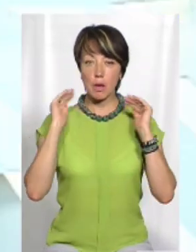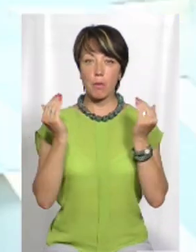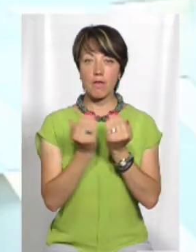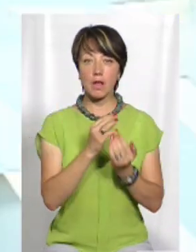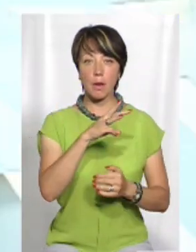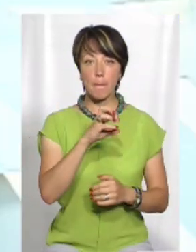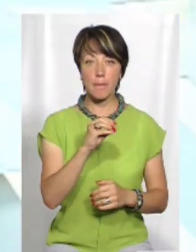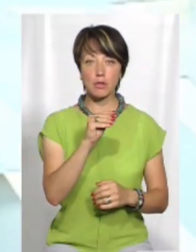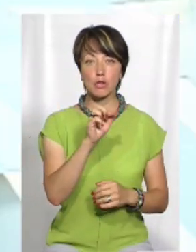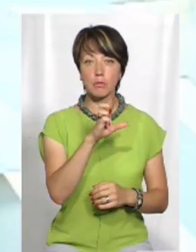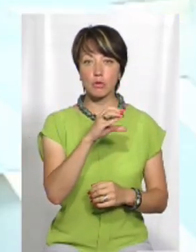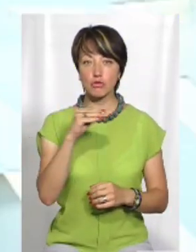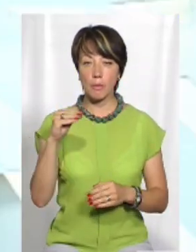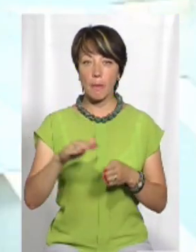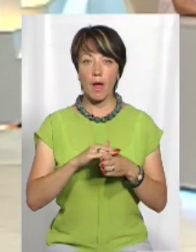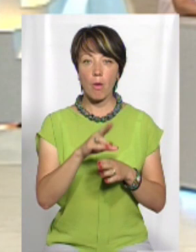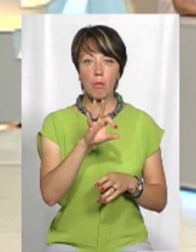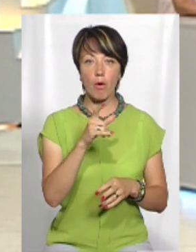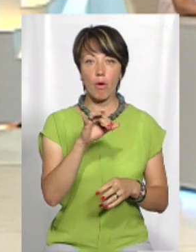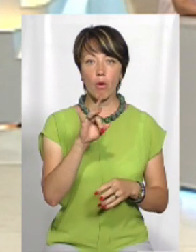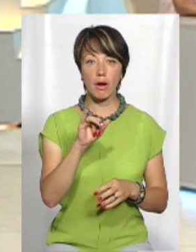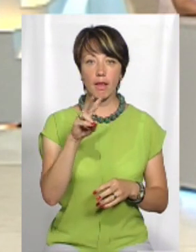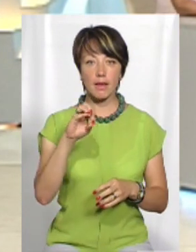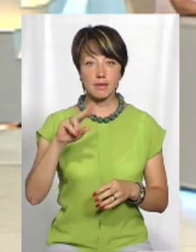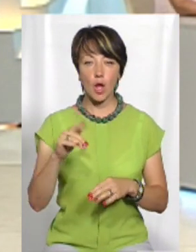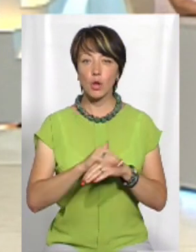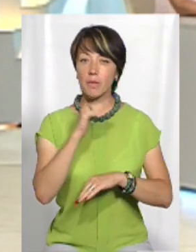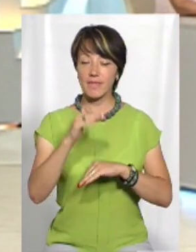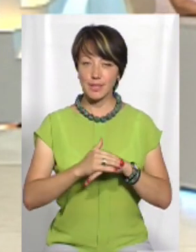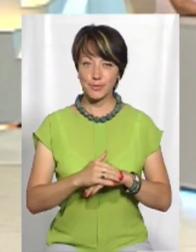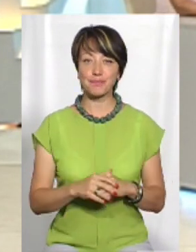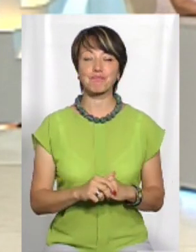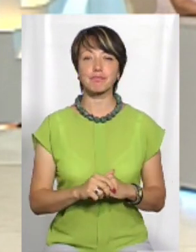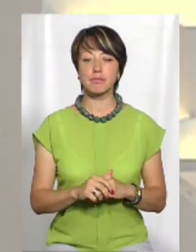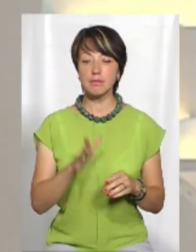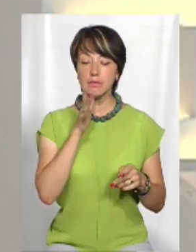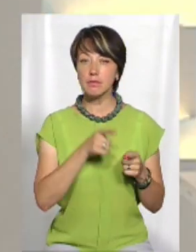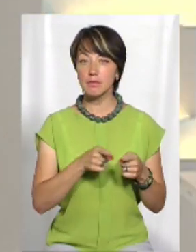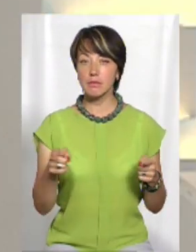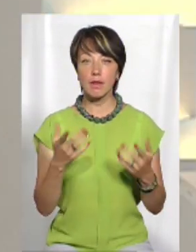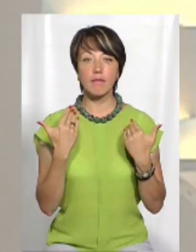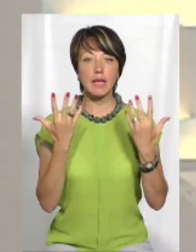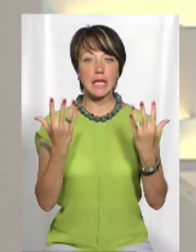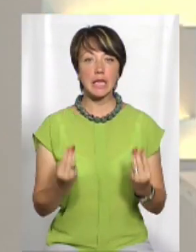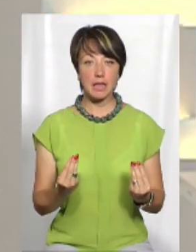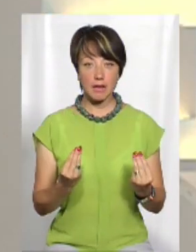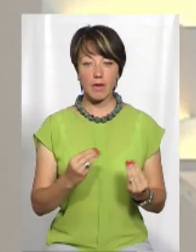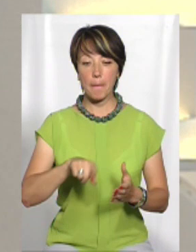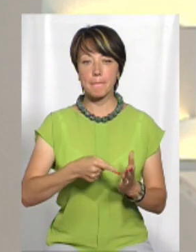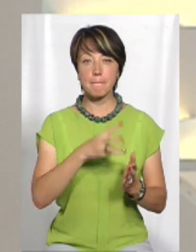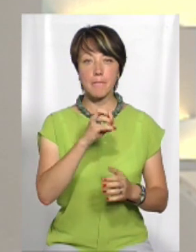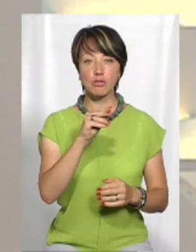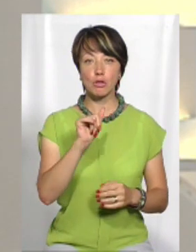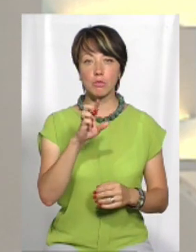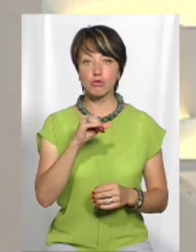заповідника Межибіж Олегом Погорільцем. Добрий вечір. Добрий вечір. Упродовж вихідних Меджибіж